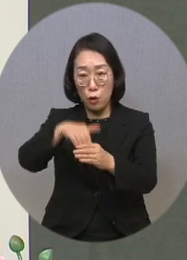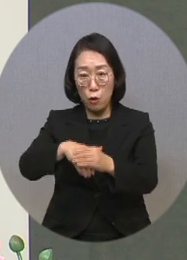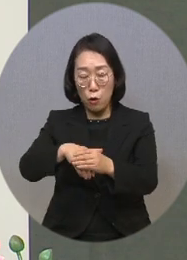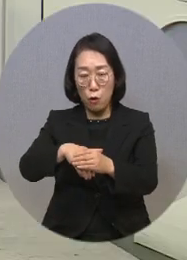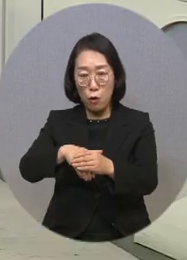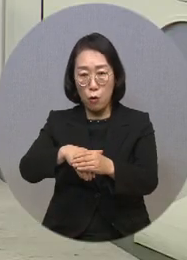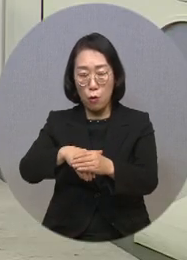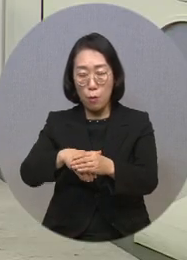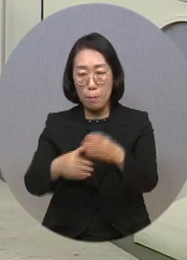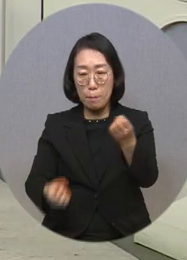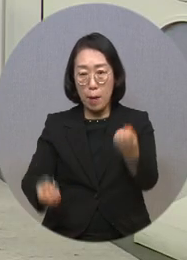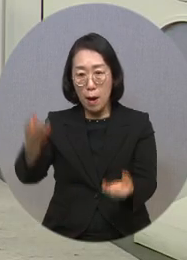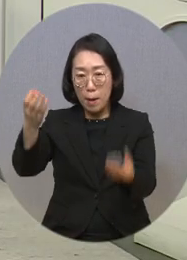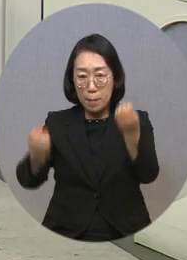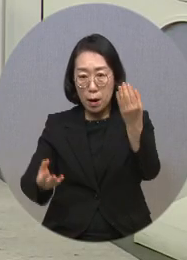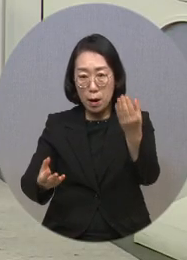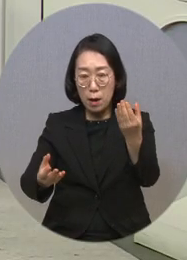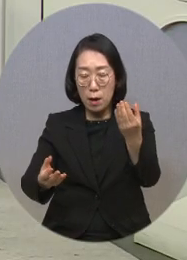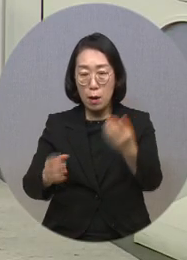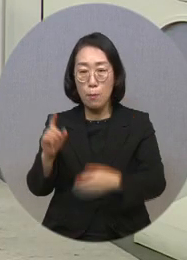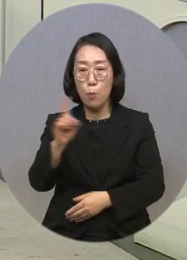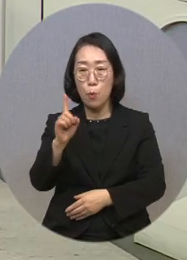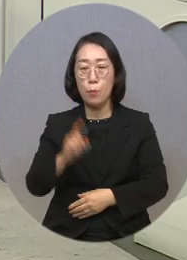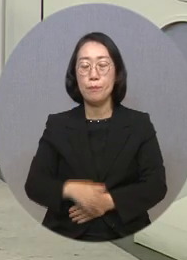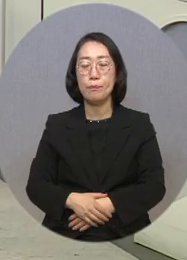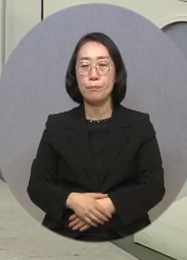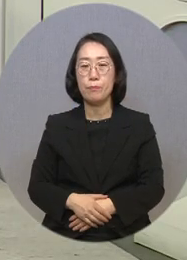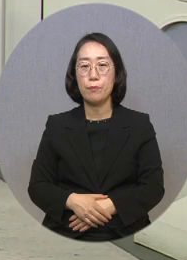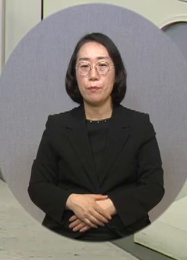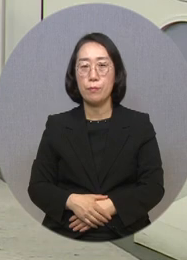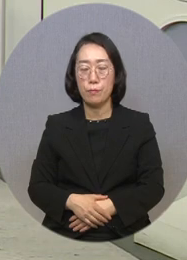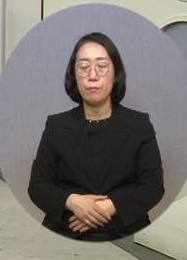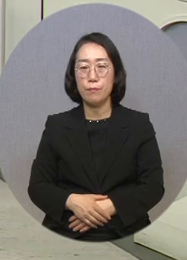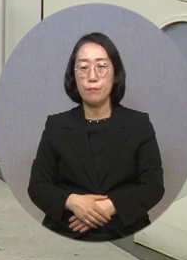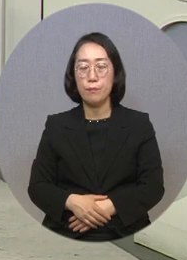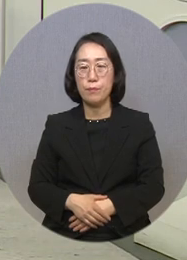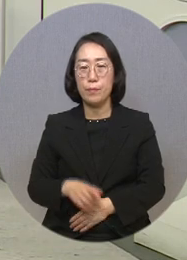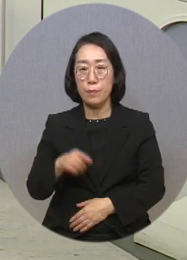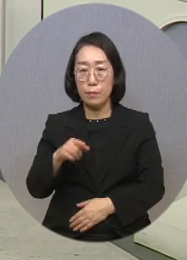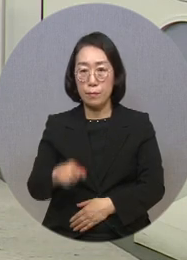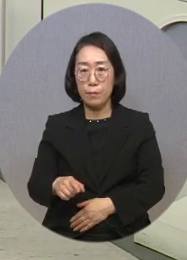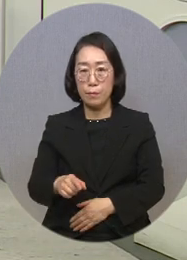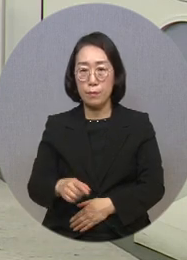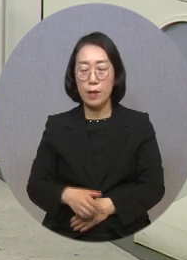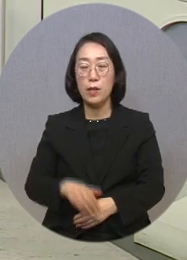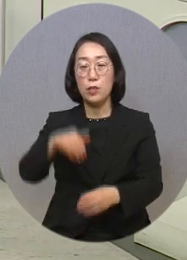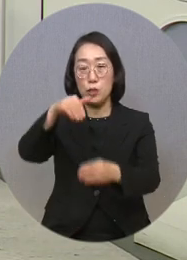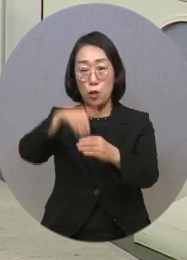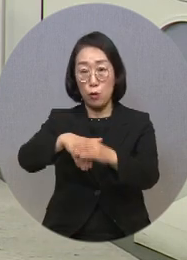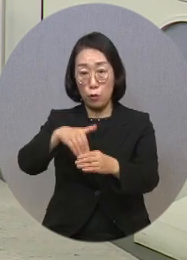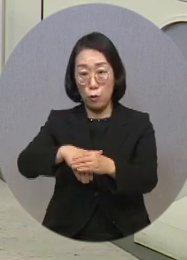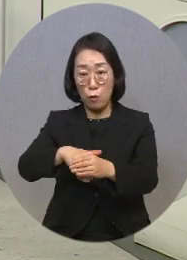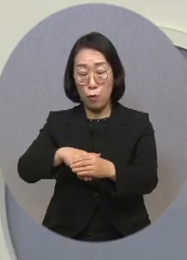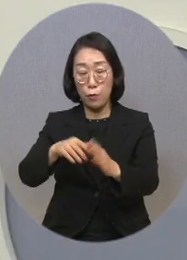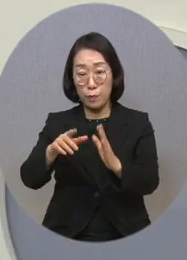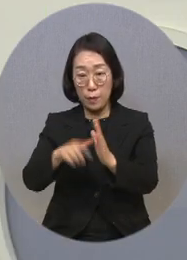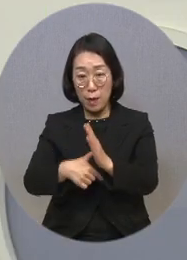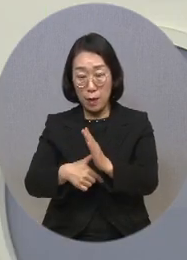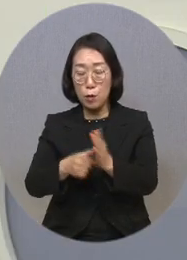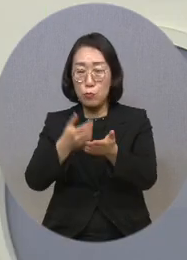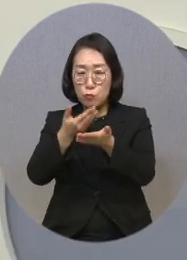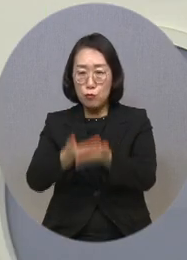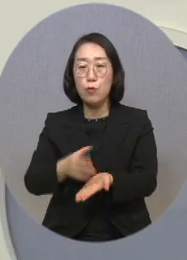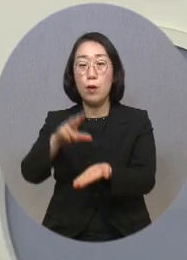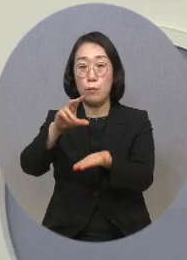않을까요? 네. 제가 이번에 그 정말 우리 대선에 네. 어떤 기폭제가 될 수 있다라는 거